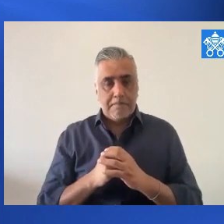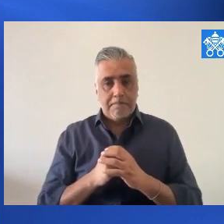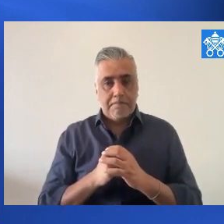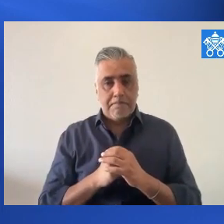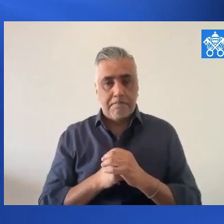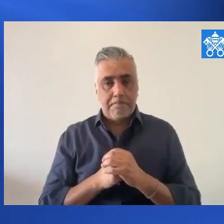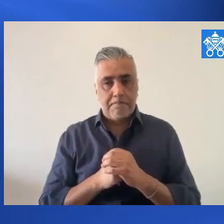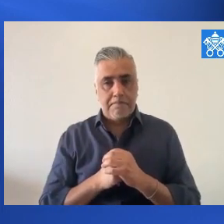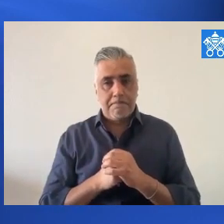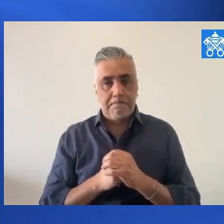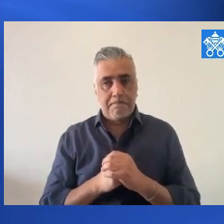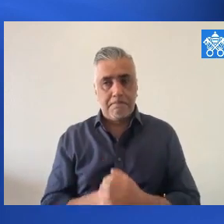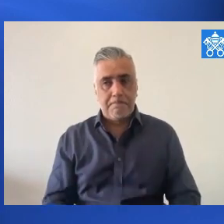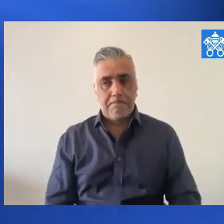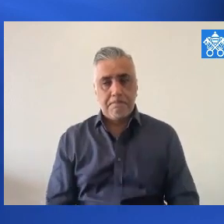voi.